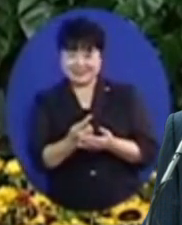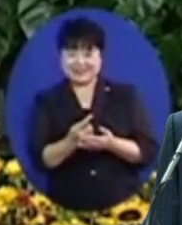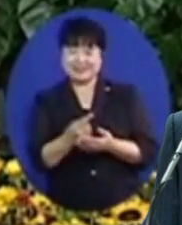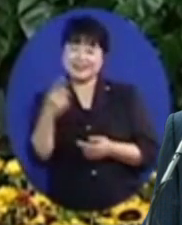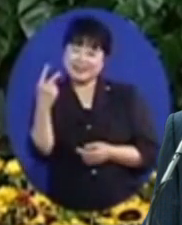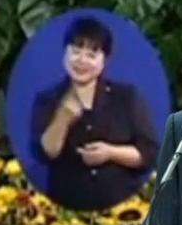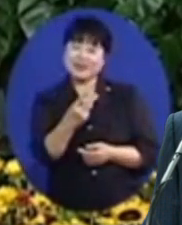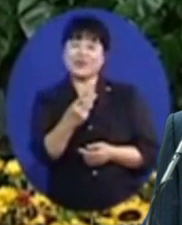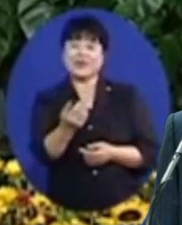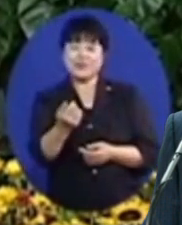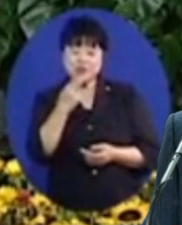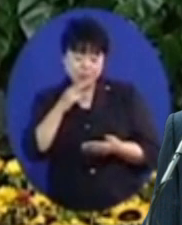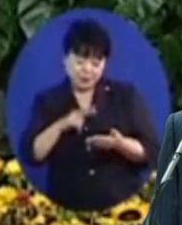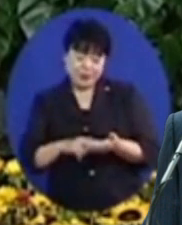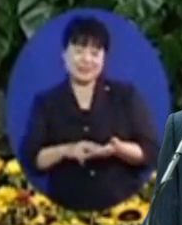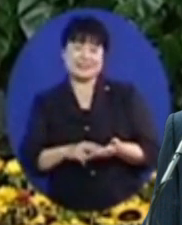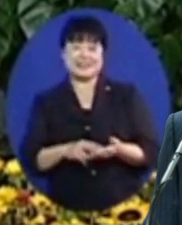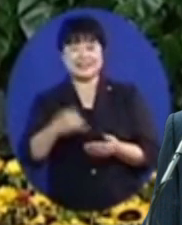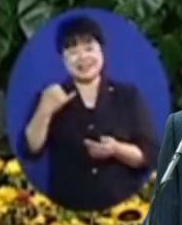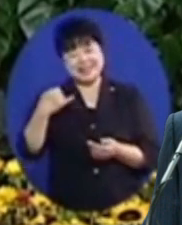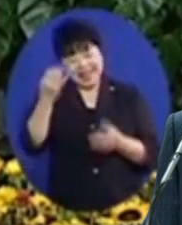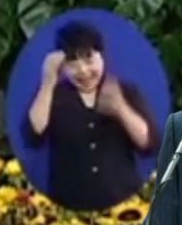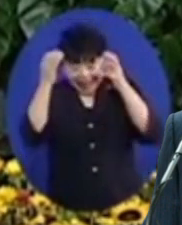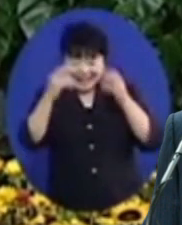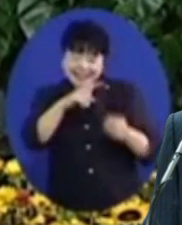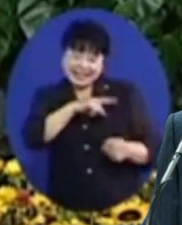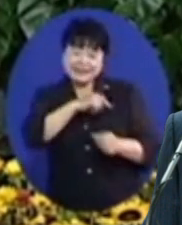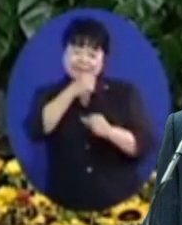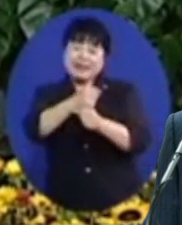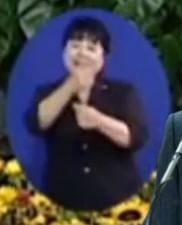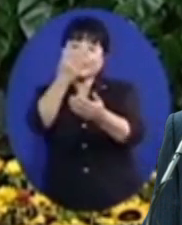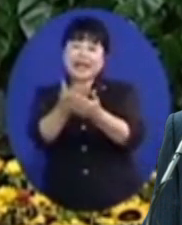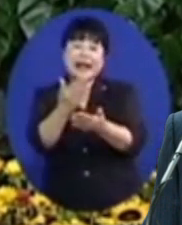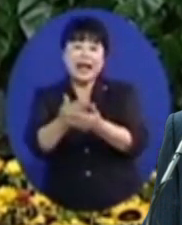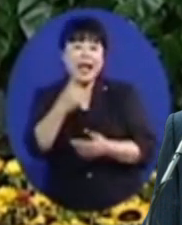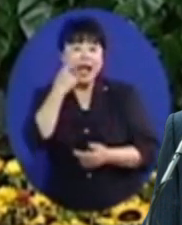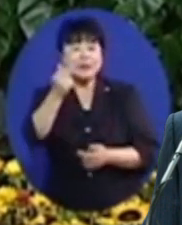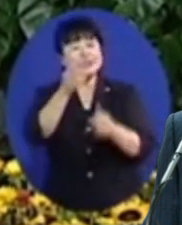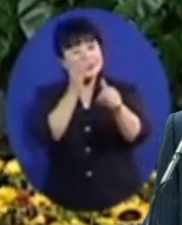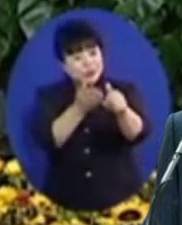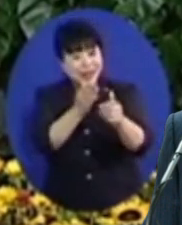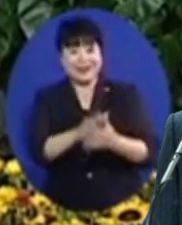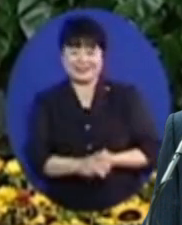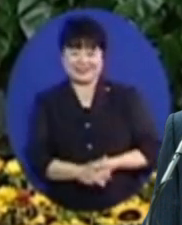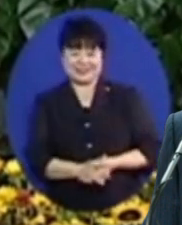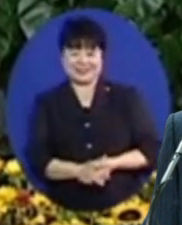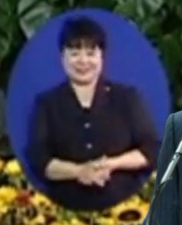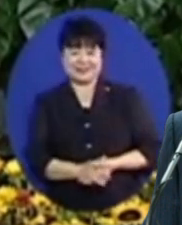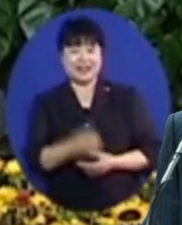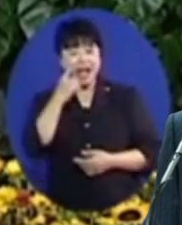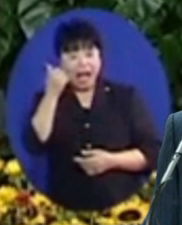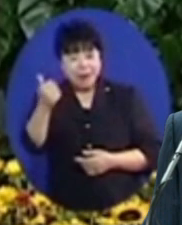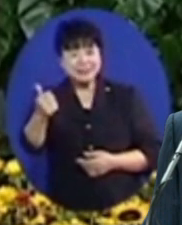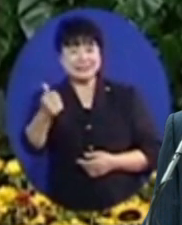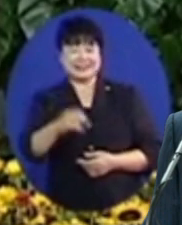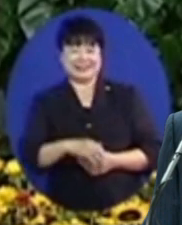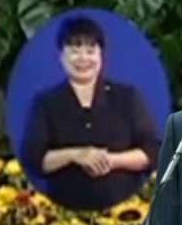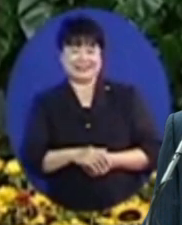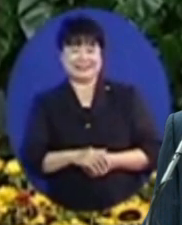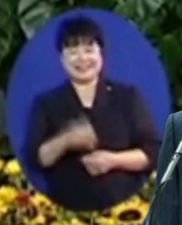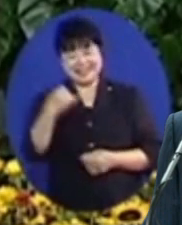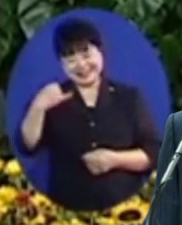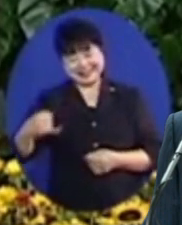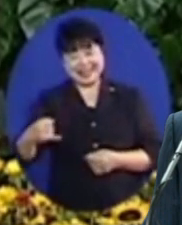그리고 미리 보낸 편지에 부탁한 대로 아기의 이름을 지어달라고 아버지에게 부탁을 했습니다. 아버지는 그